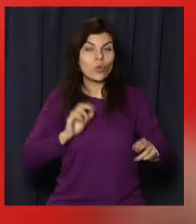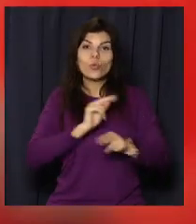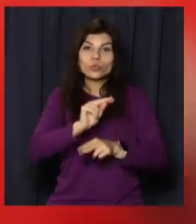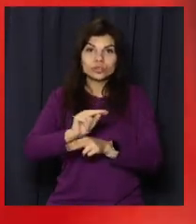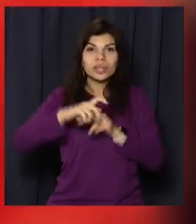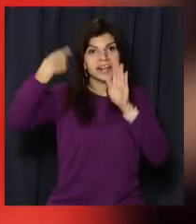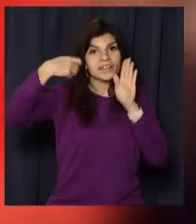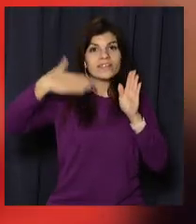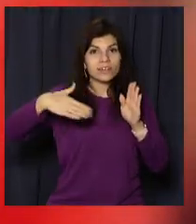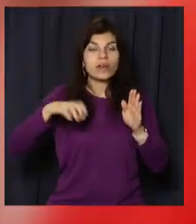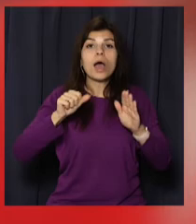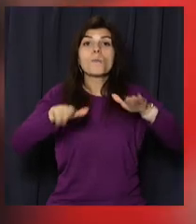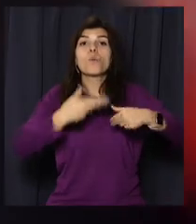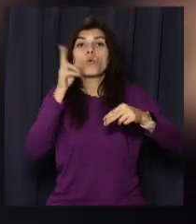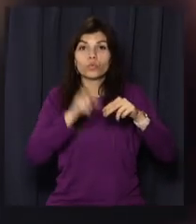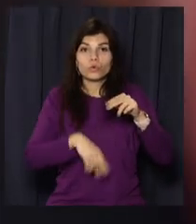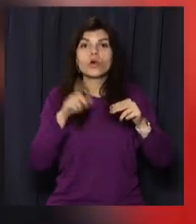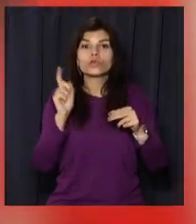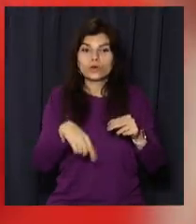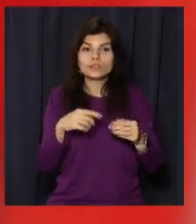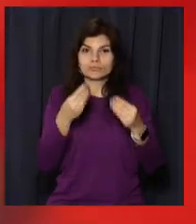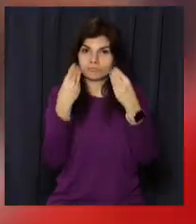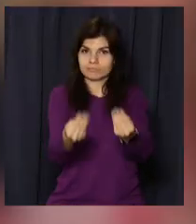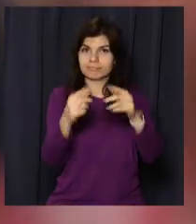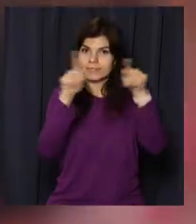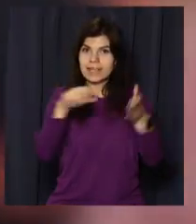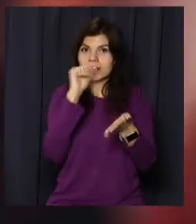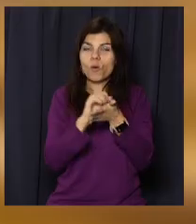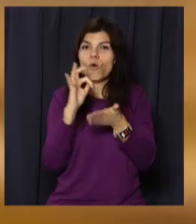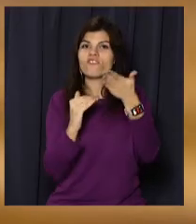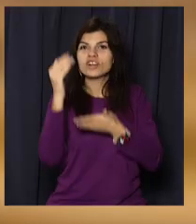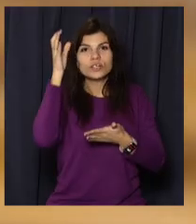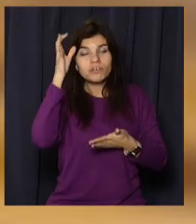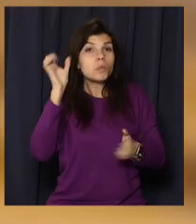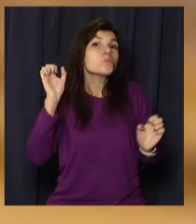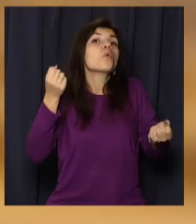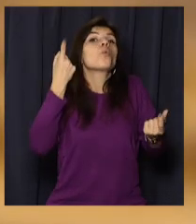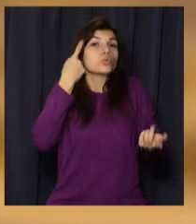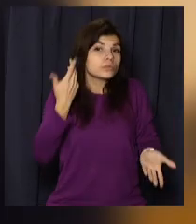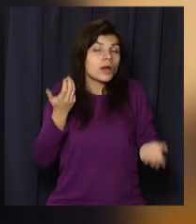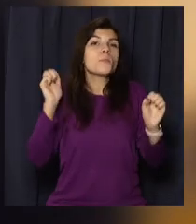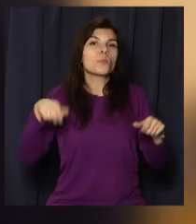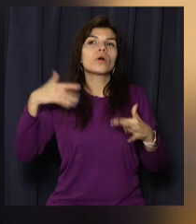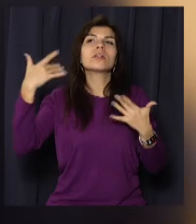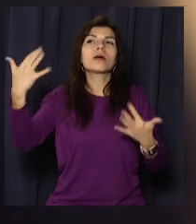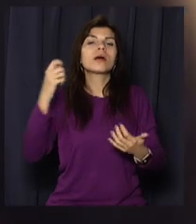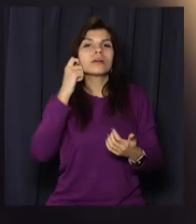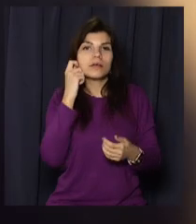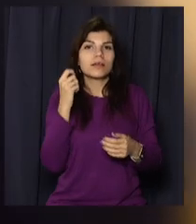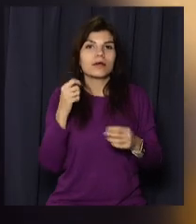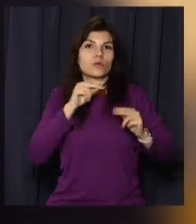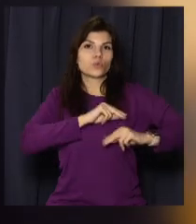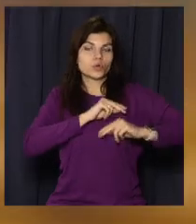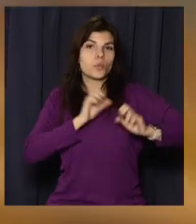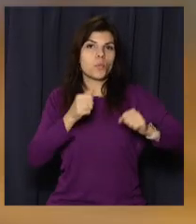навчатимуть зйомці відео, а після закінчення навіть вручать диплом про вищу освіту. Тож, хто знає, можливо, за декілька років на ринку праці